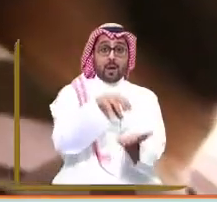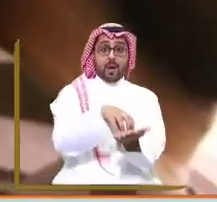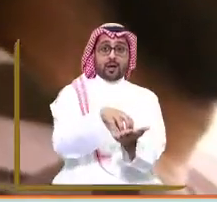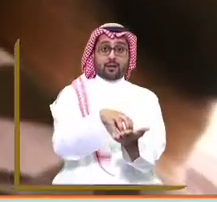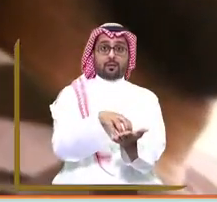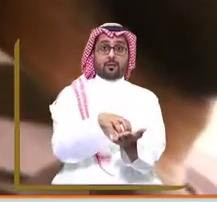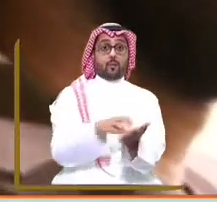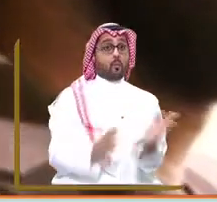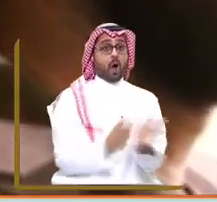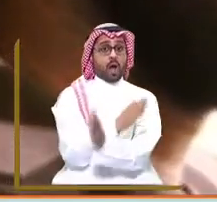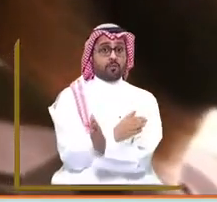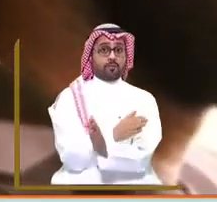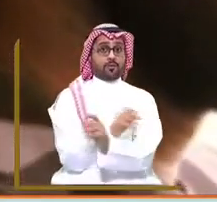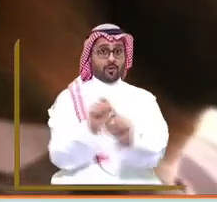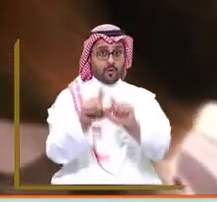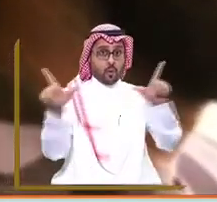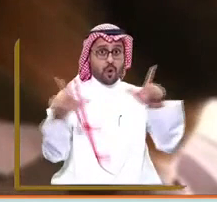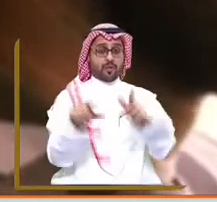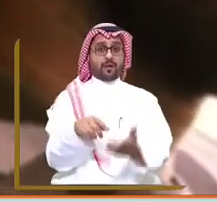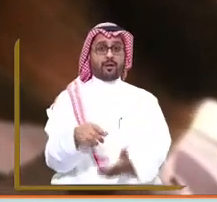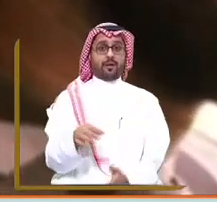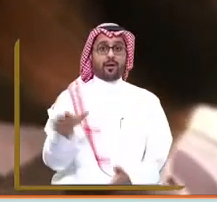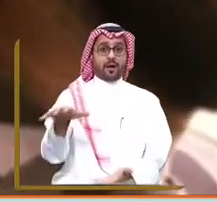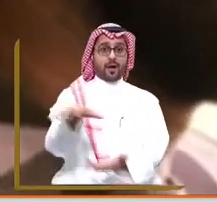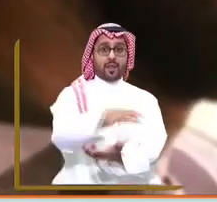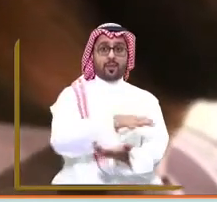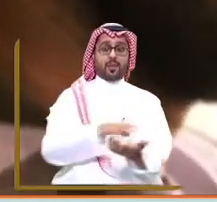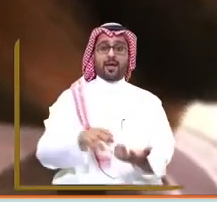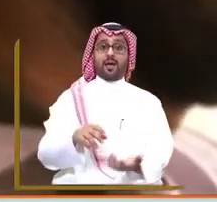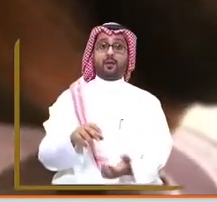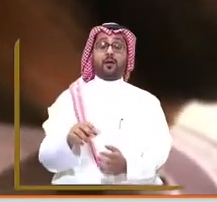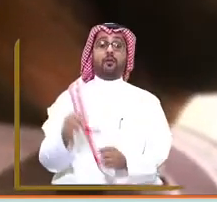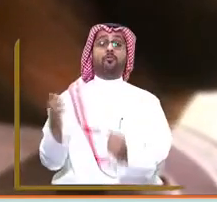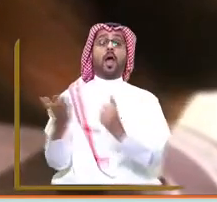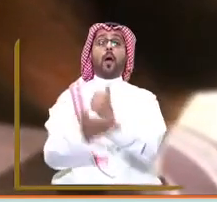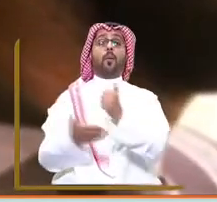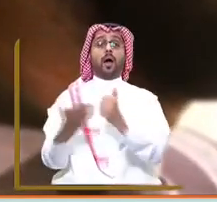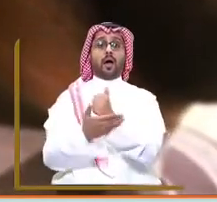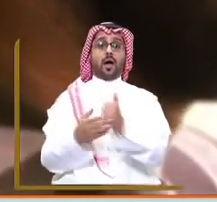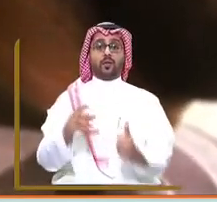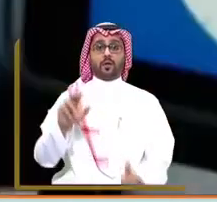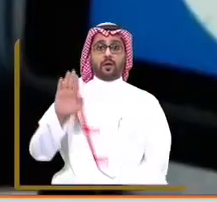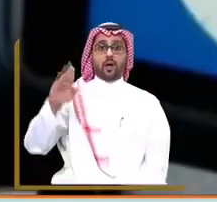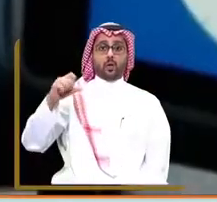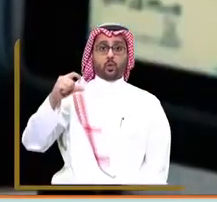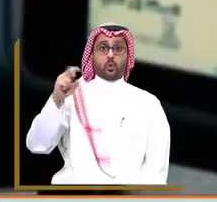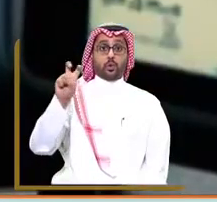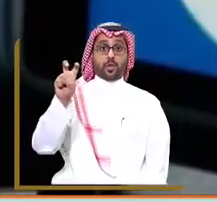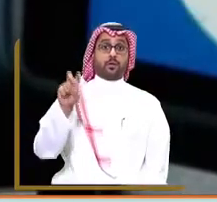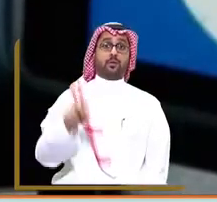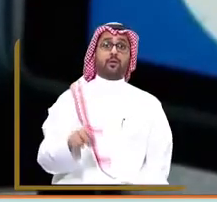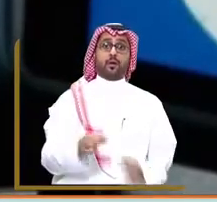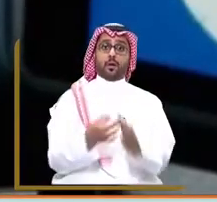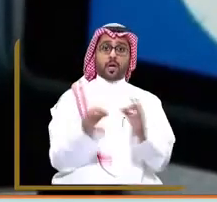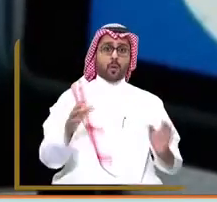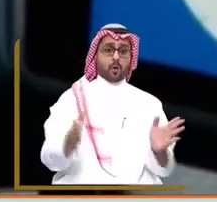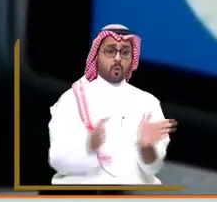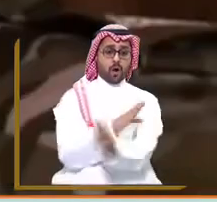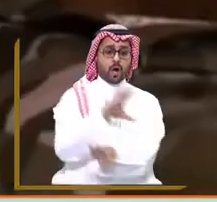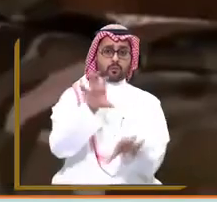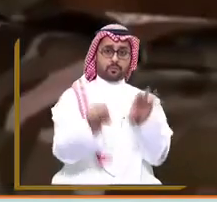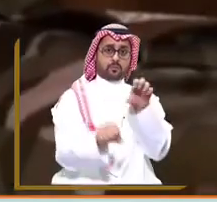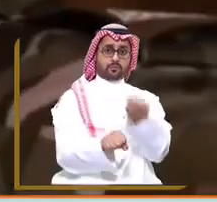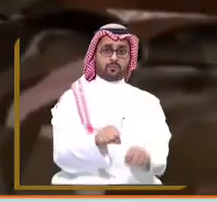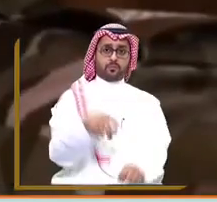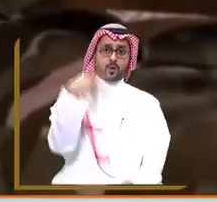لها بمتنزه الملك عبد العزيز الوطني بالسودة. وجرى تطبيق الإجراءات النظامية كافة بحق